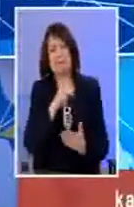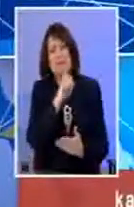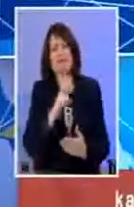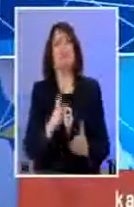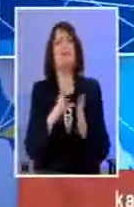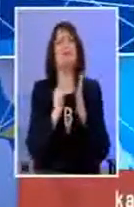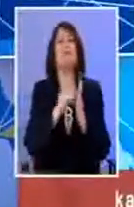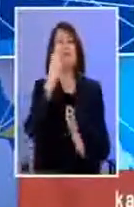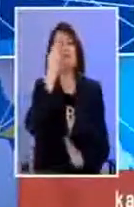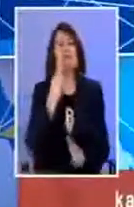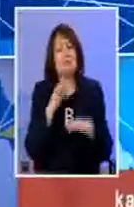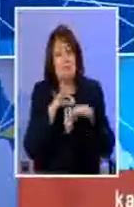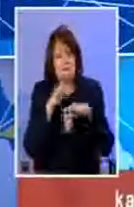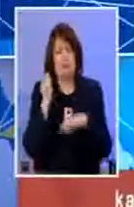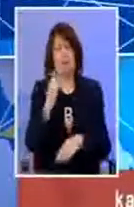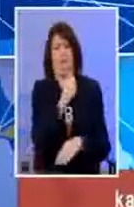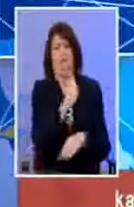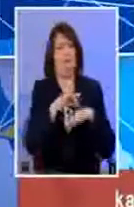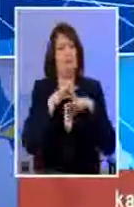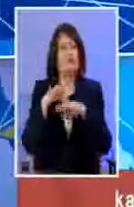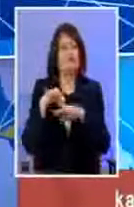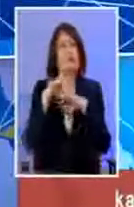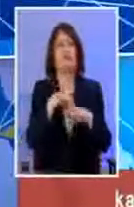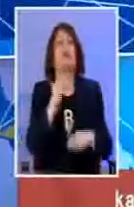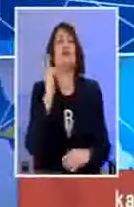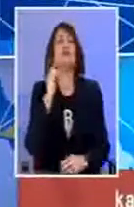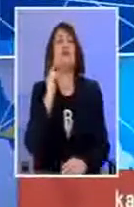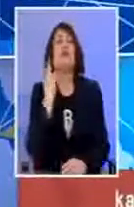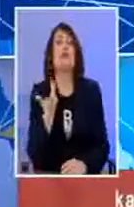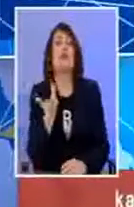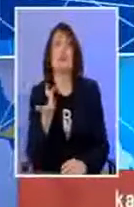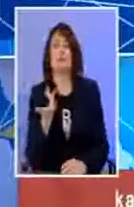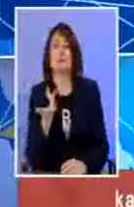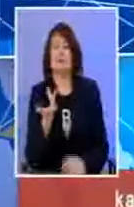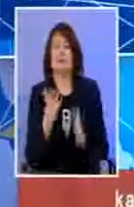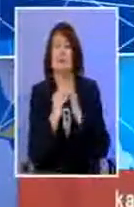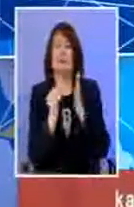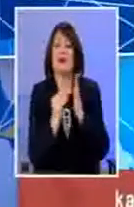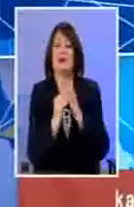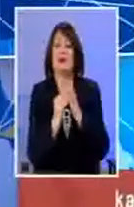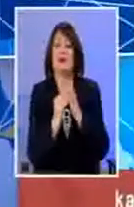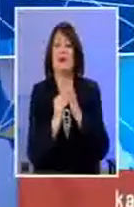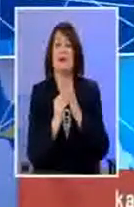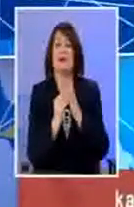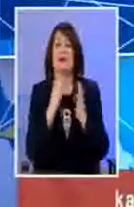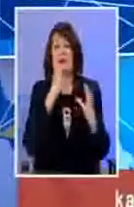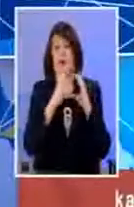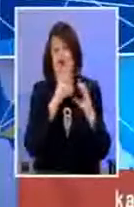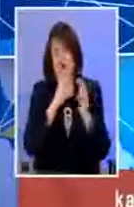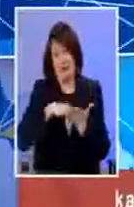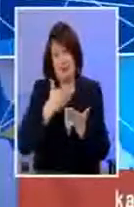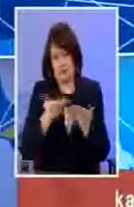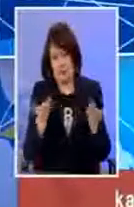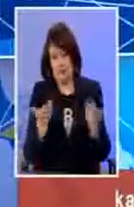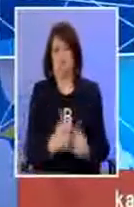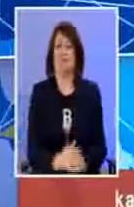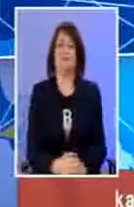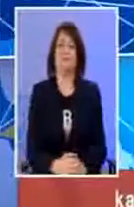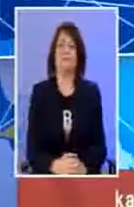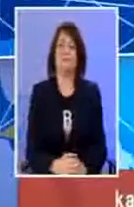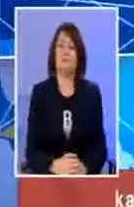να μεταφερθούν, όπως οι κοφοί, παραδείγματος χάρη, να έχουν να συνεννοηθούν. Αυτό το θέμα που